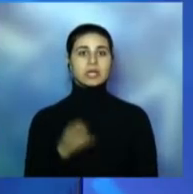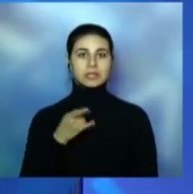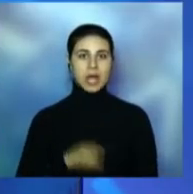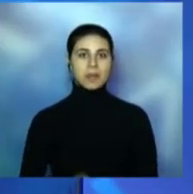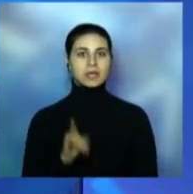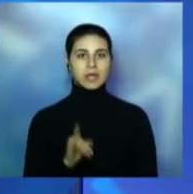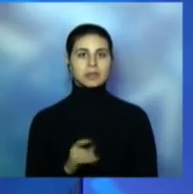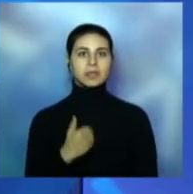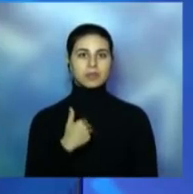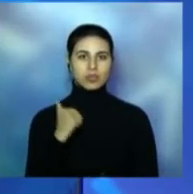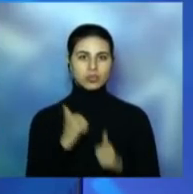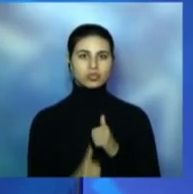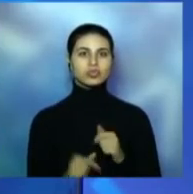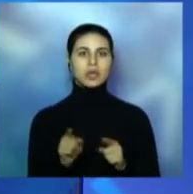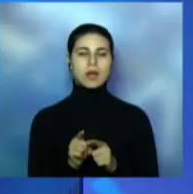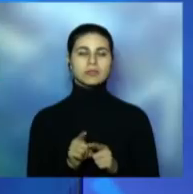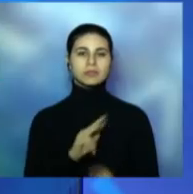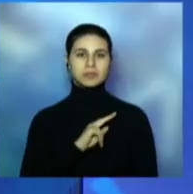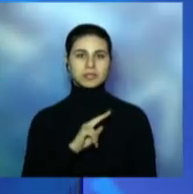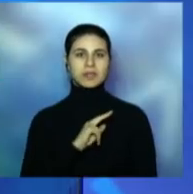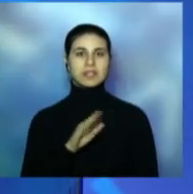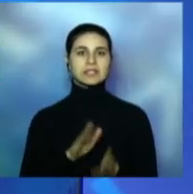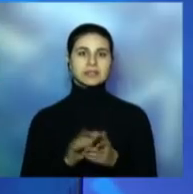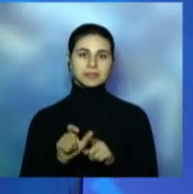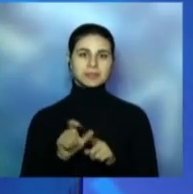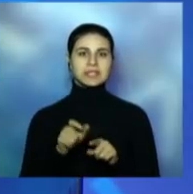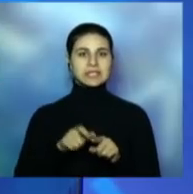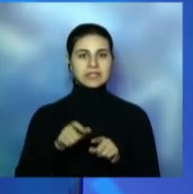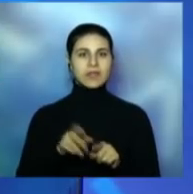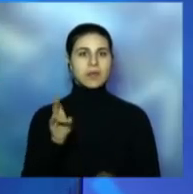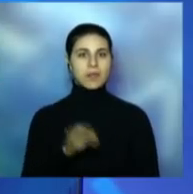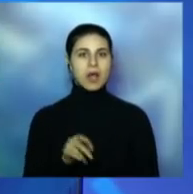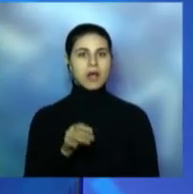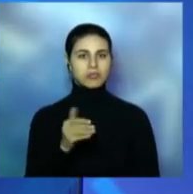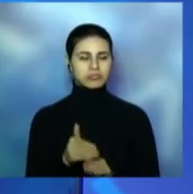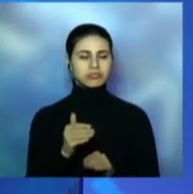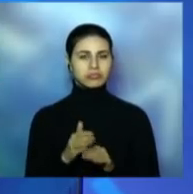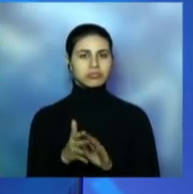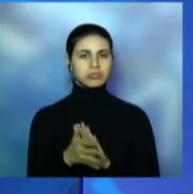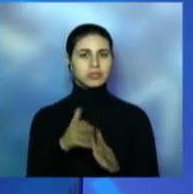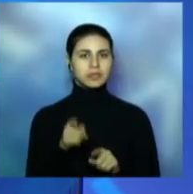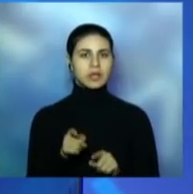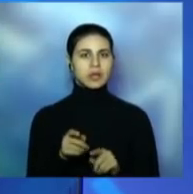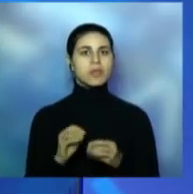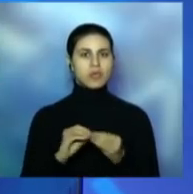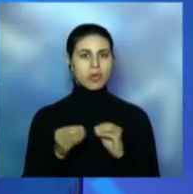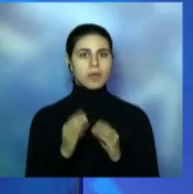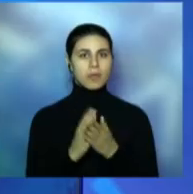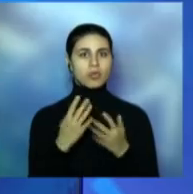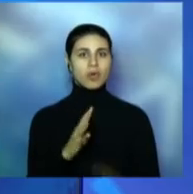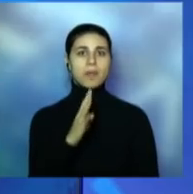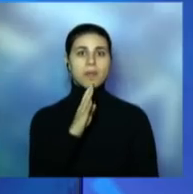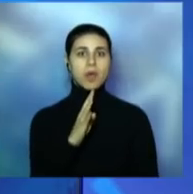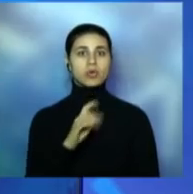დაბადებიდან არ ვიშურებ წახალისწინ საქებას სიტყვას, მაგრამ გადაგზავ ხვდებით რაღაც ნაკლს და უკვე მეოთხე